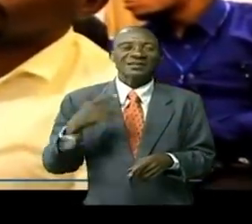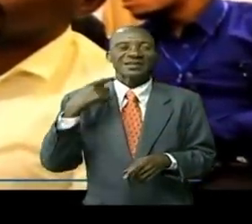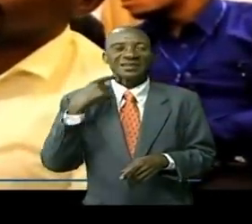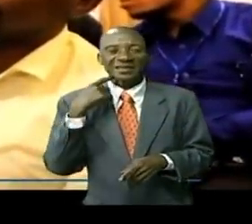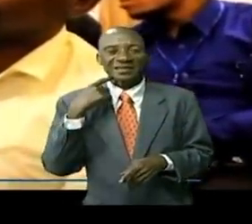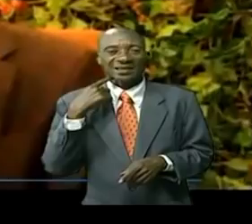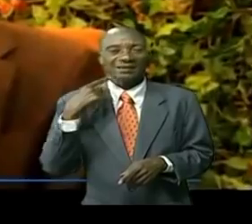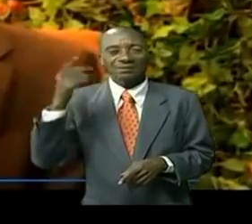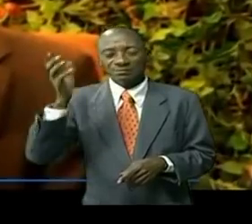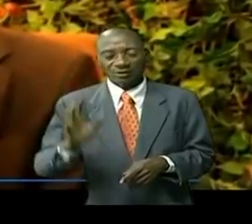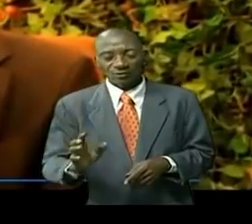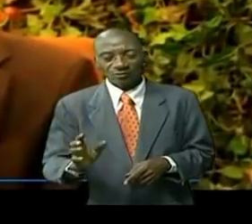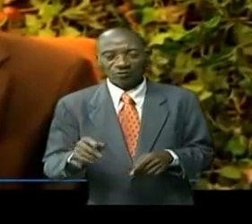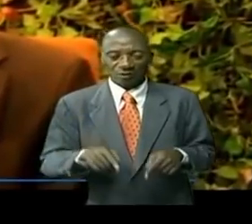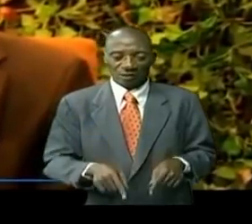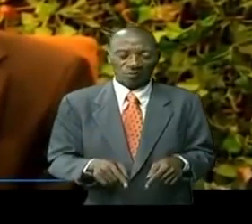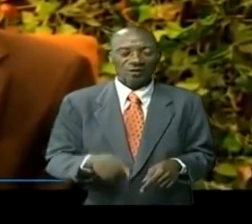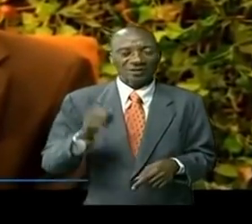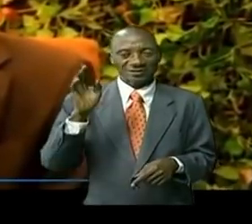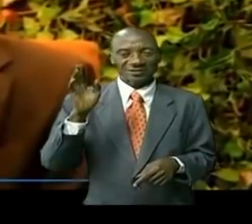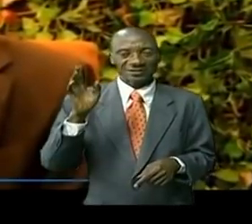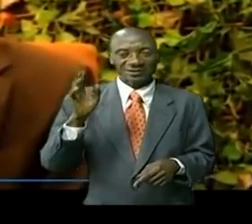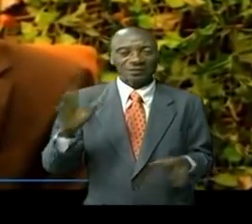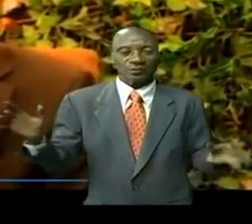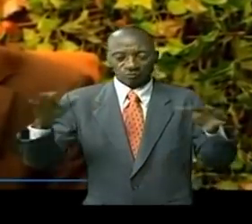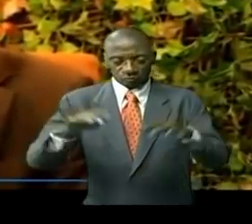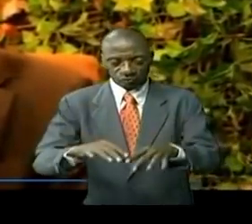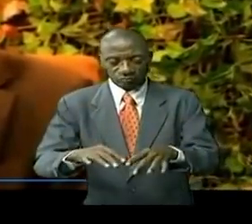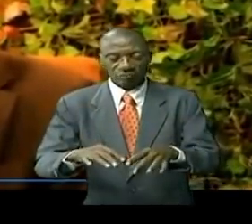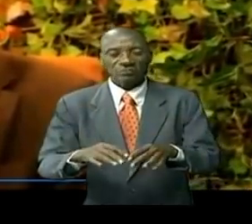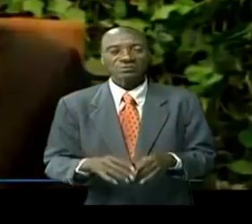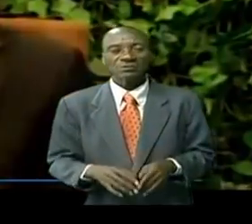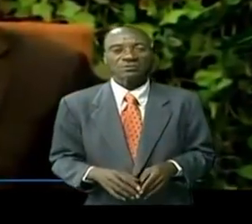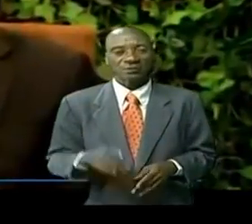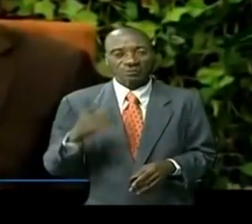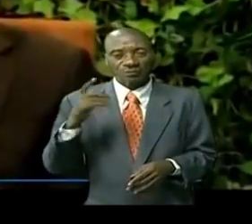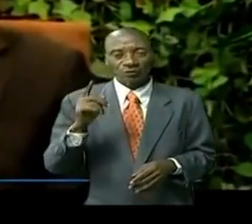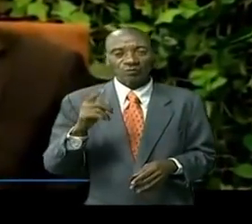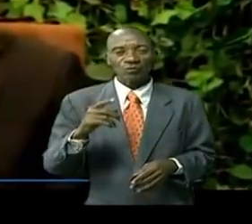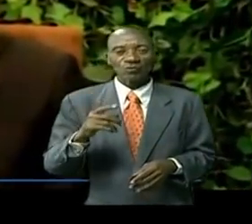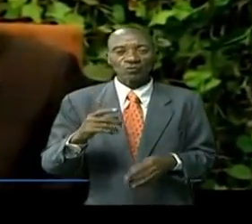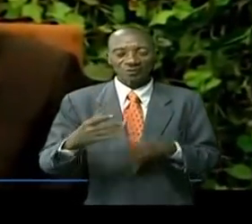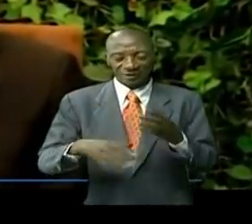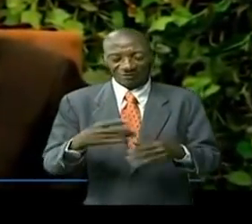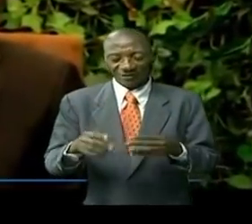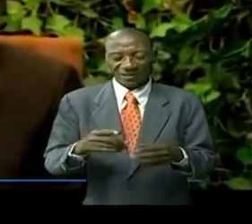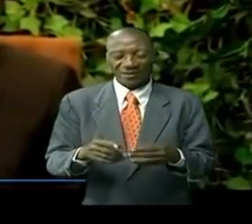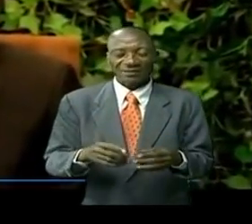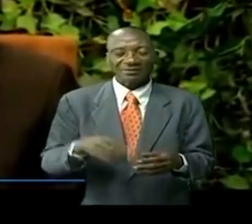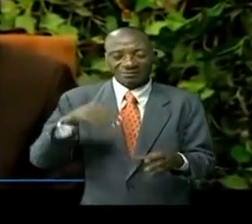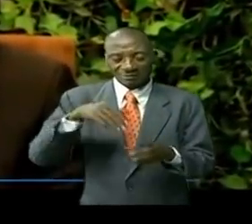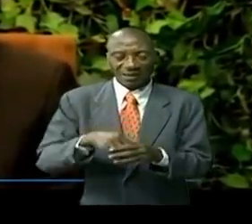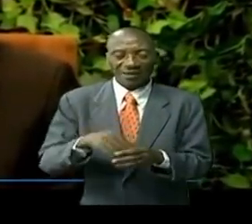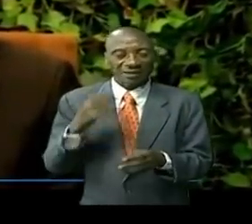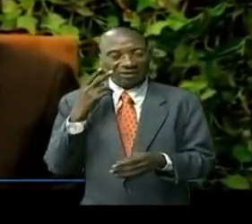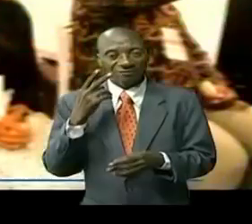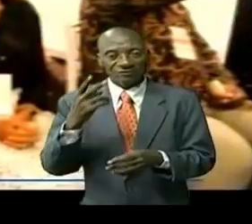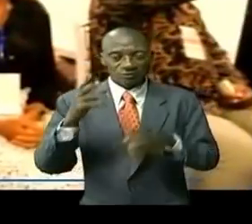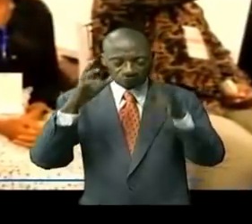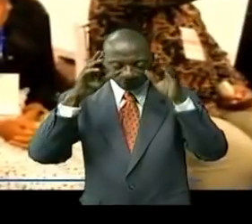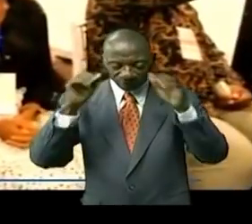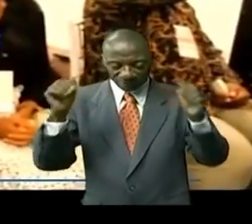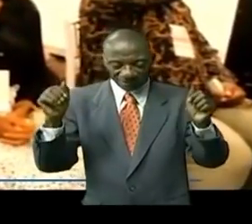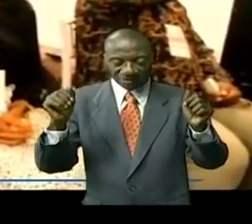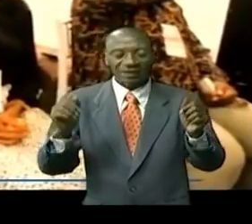Kinshasa, ce qui constitue une réponse à même de matérialiser la vision du chef de l'État, Félix-Antoine Tshisekedi de Tshilombo, ce dernier qui a